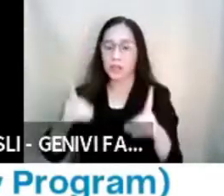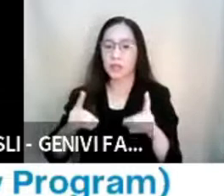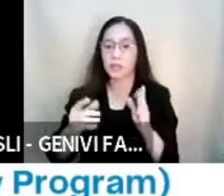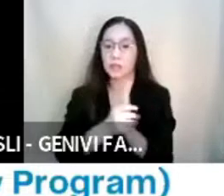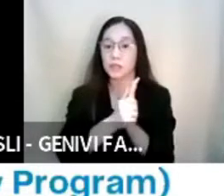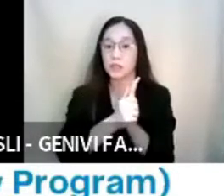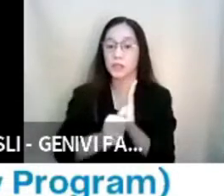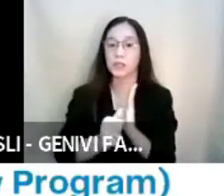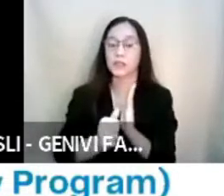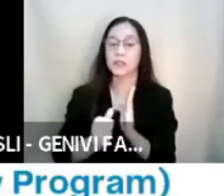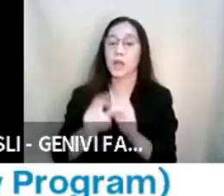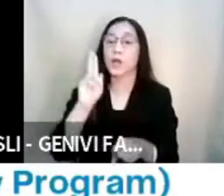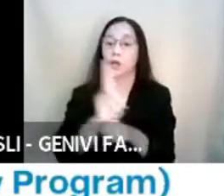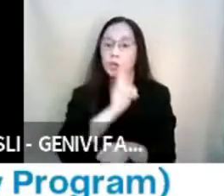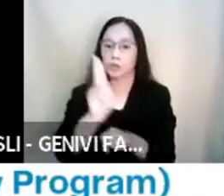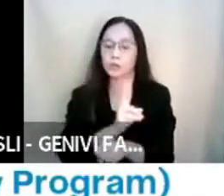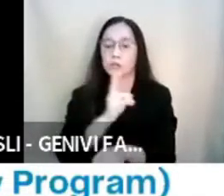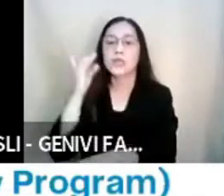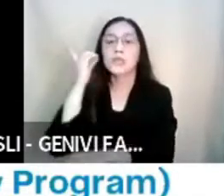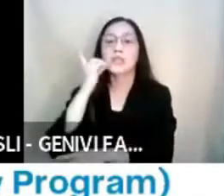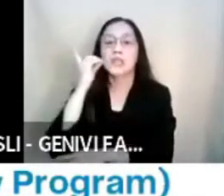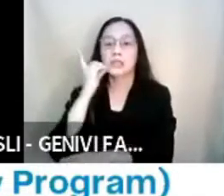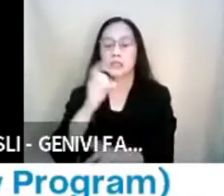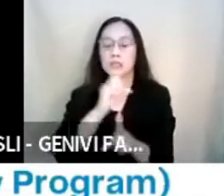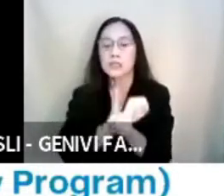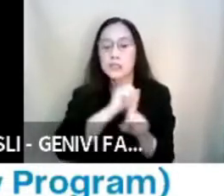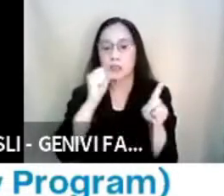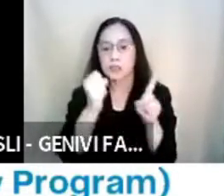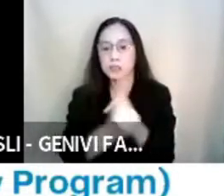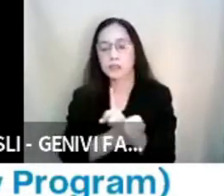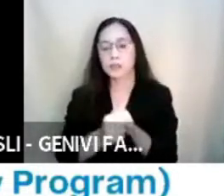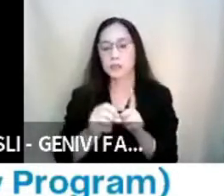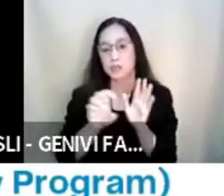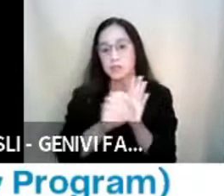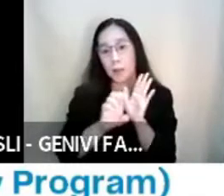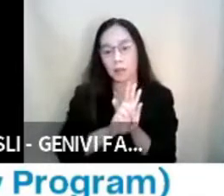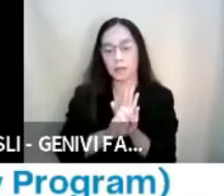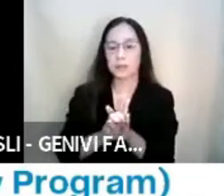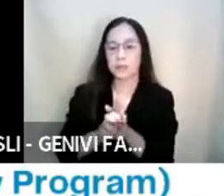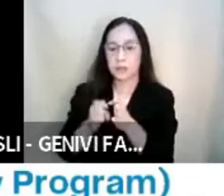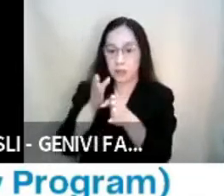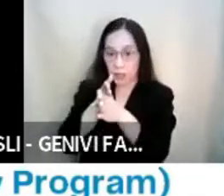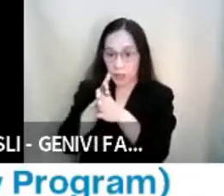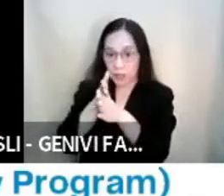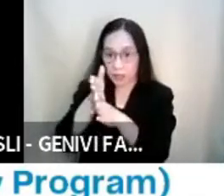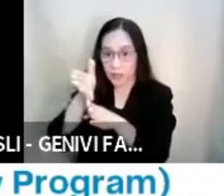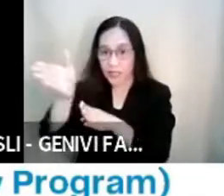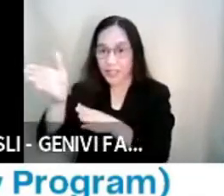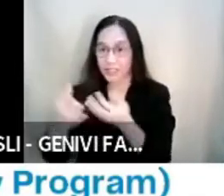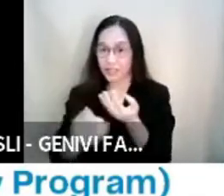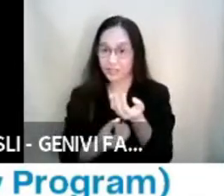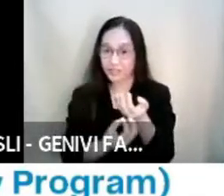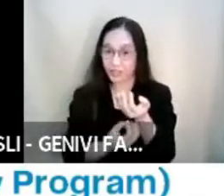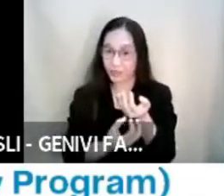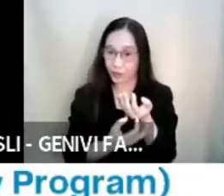sa practical everyday situations. For example, pag-follow ng direction sa isang recipe book or